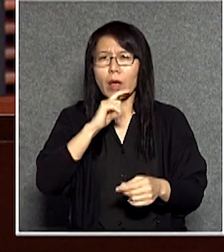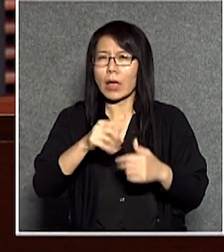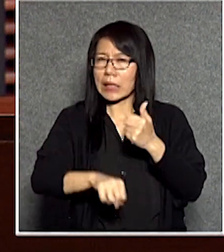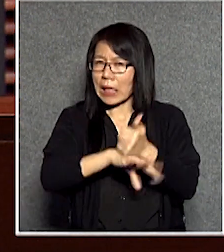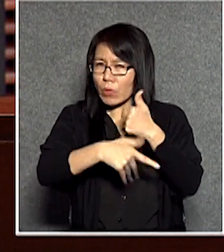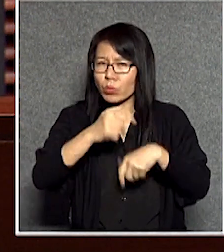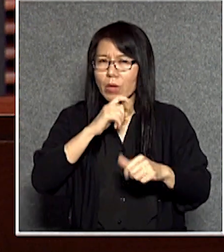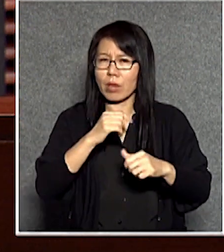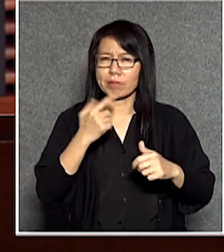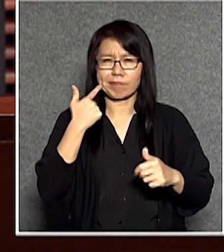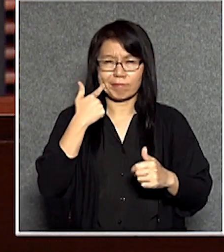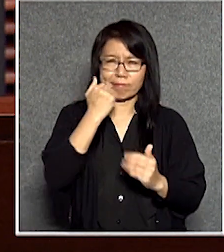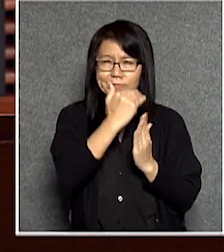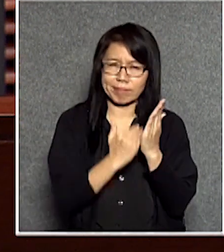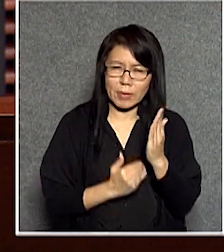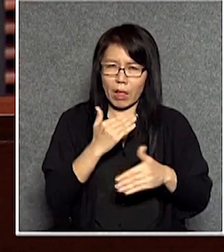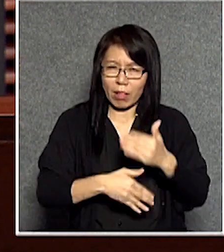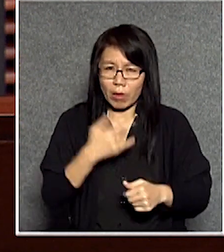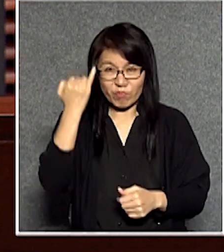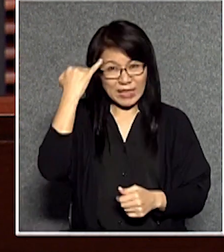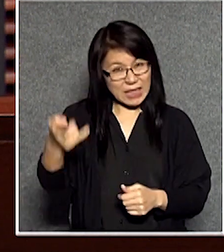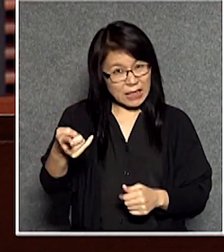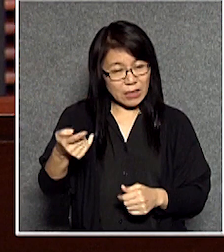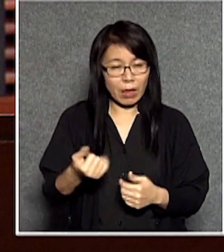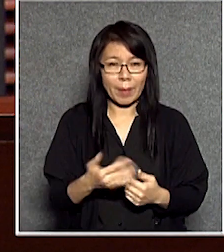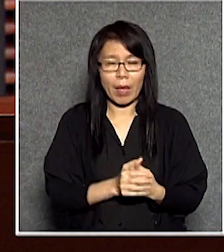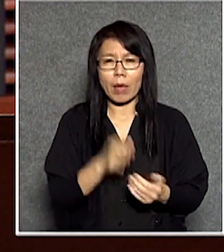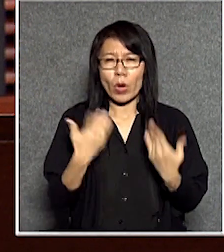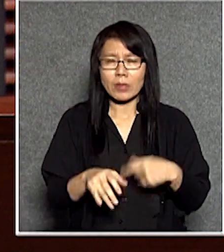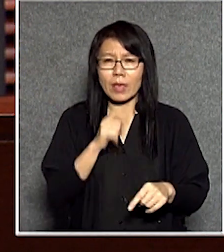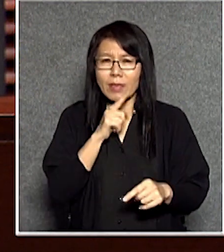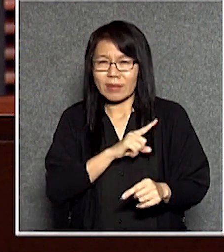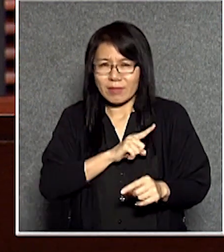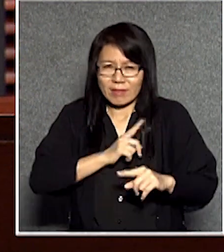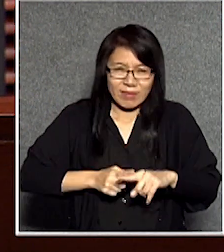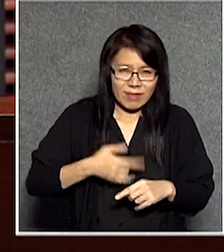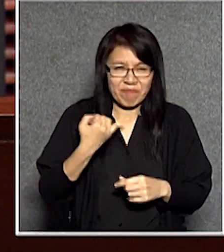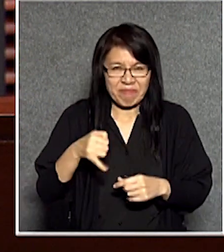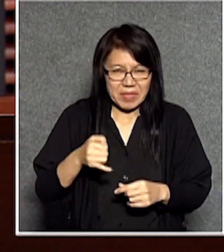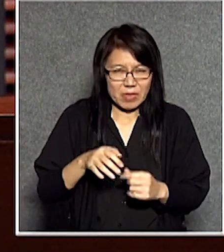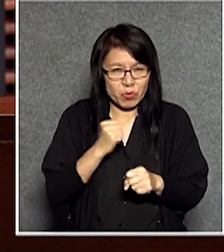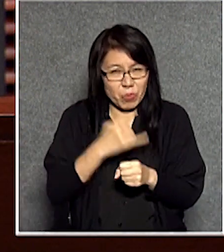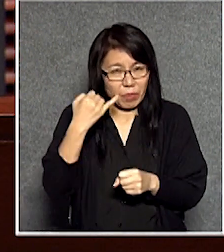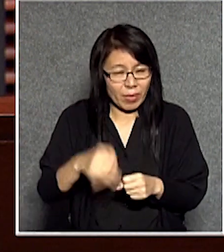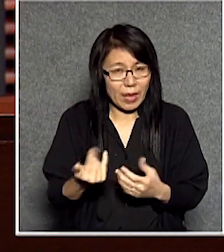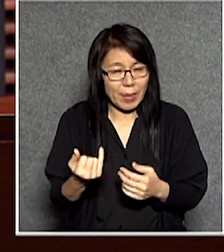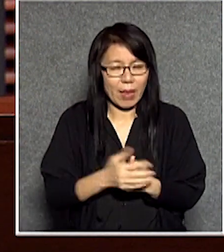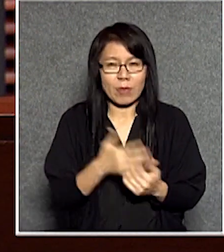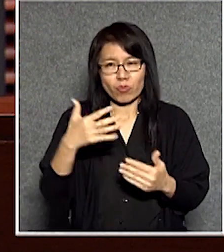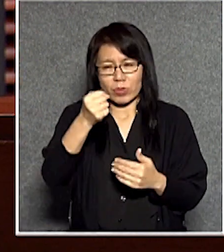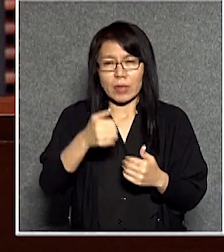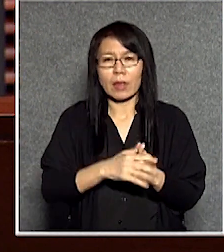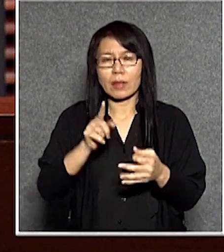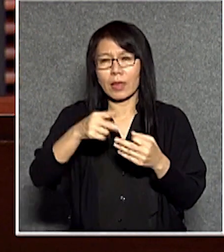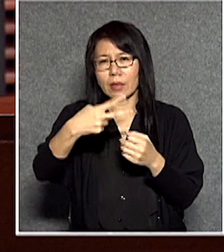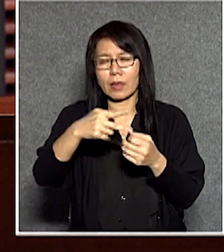官場規矩難道他不知道嗎？還是非不能也實不為也呢？主席，第二，周浩鼎議員